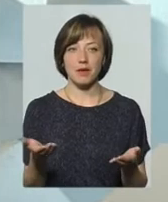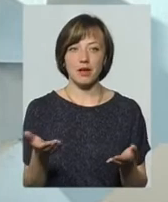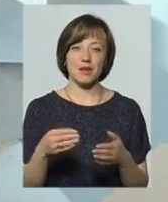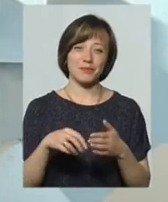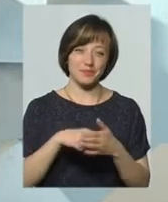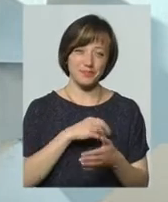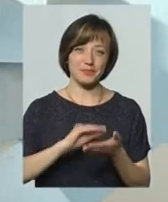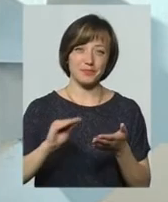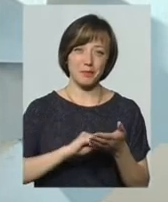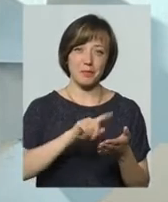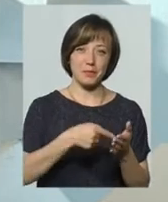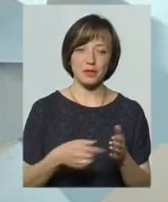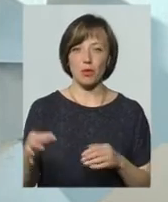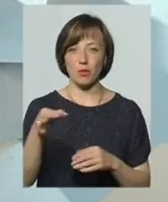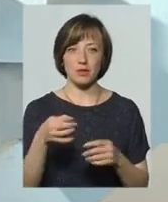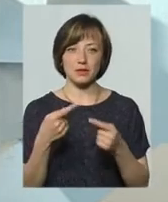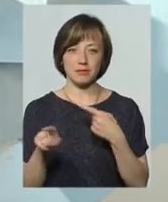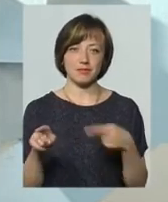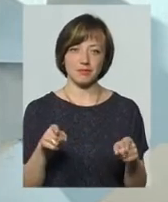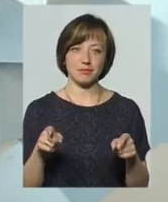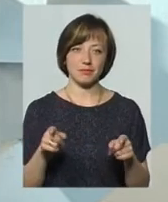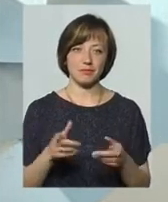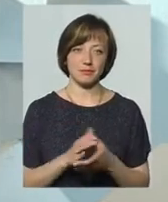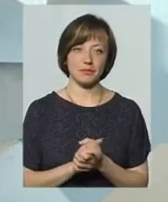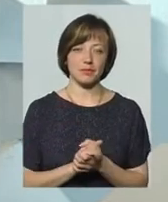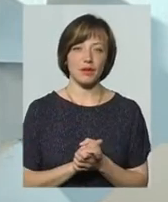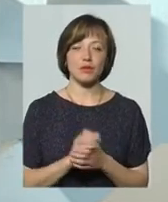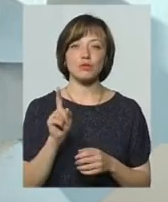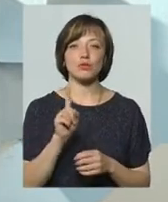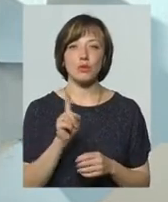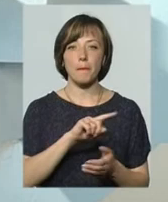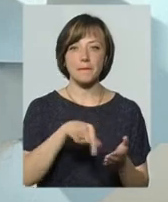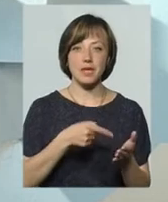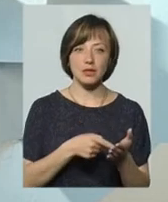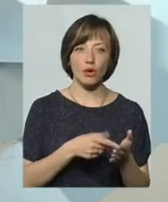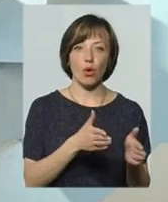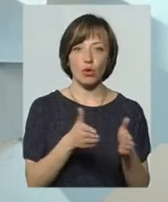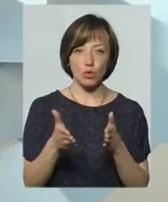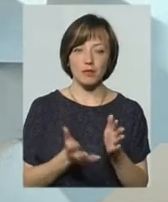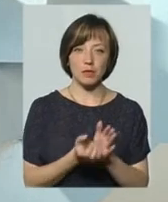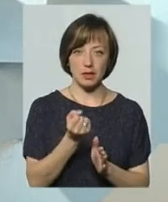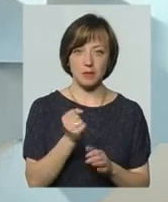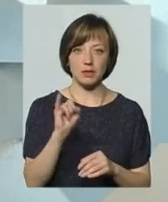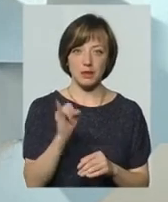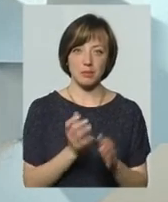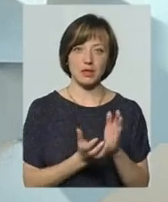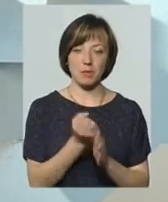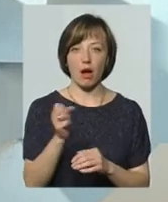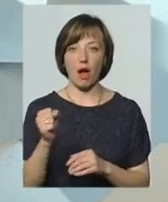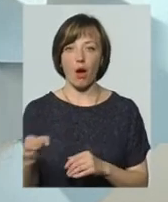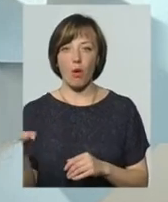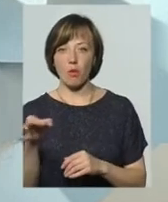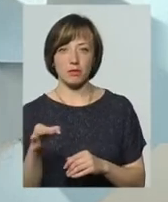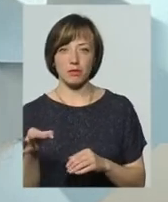відписки міста і області от в тому плані що різняться, що місто готове підтримати і підтримує, а